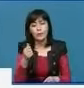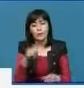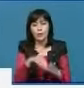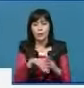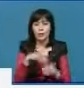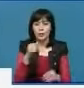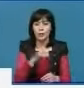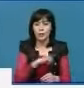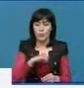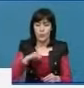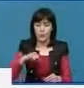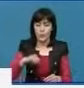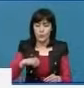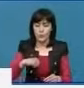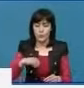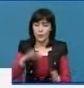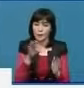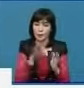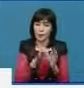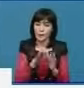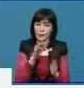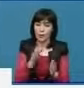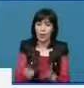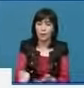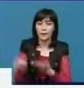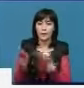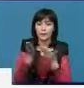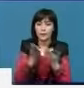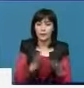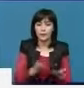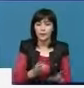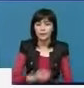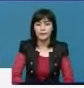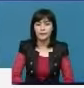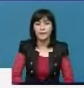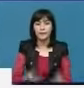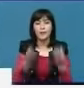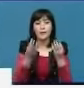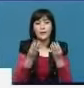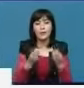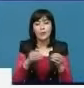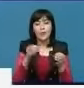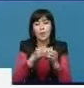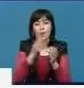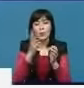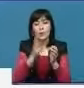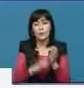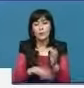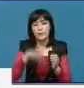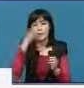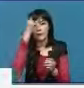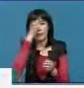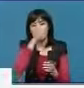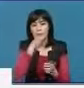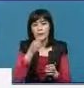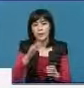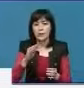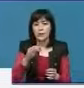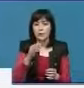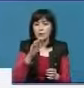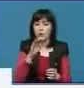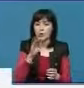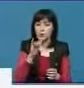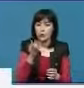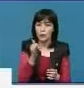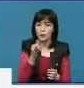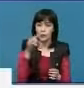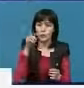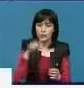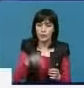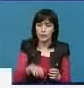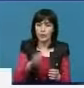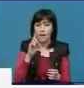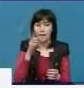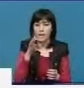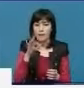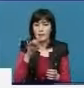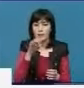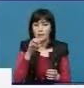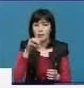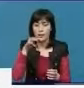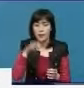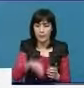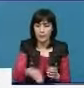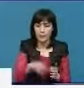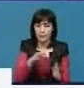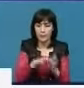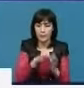өзің таңдаған кандидатурыны өзі береді. Сондай ақ кәмелет жасқа жеткен Жамал Сеновада биыл тұңғыш рет дауыс беру құқығына ие